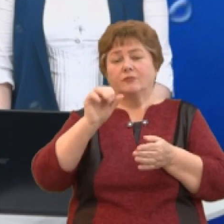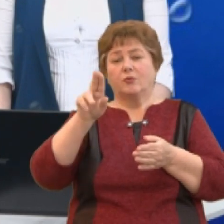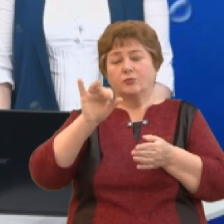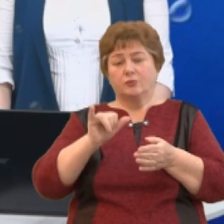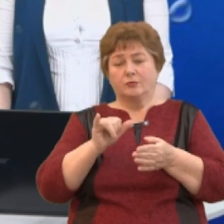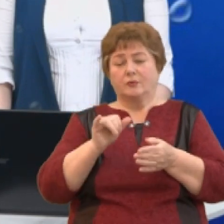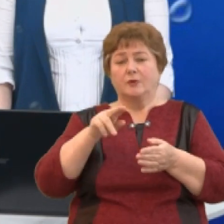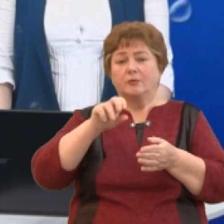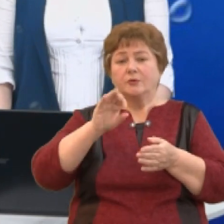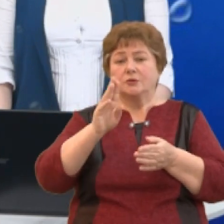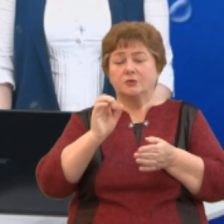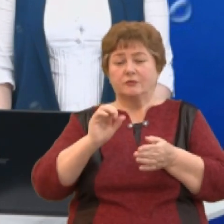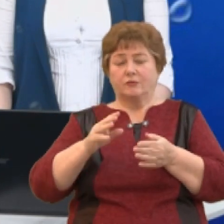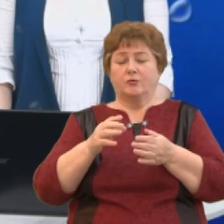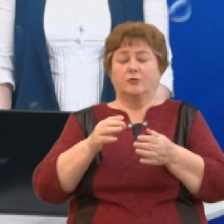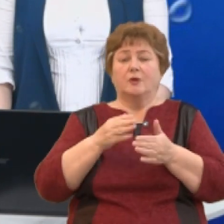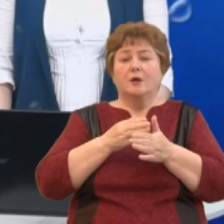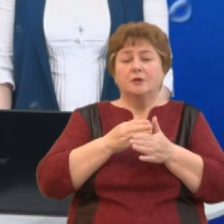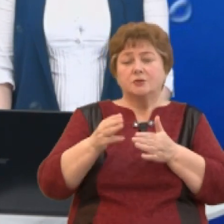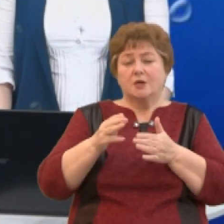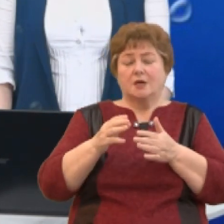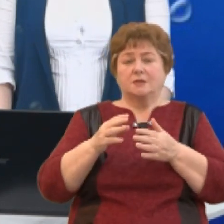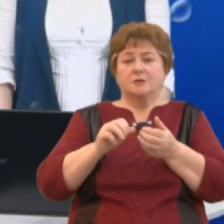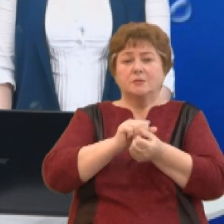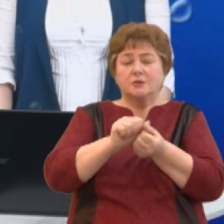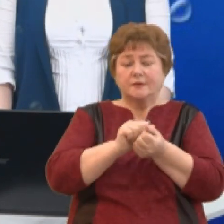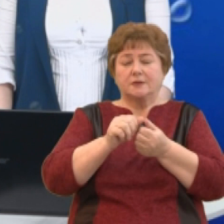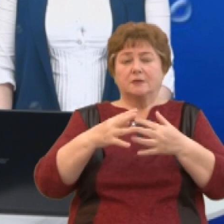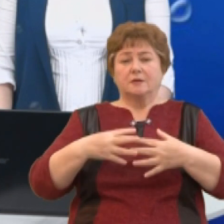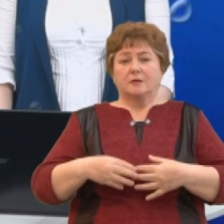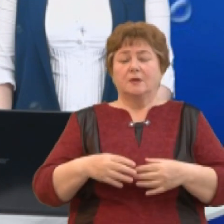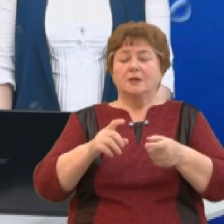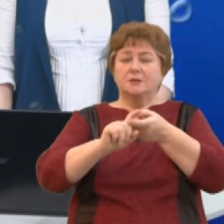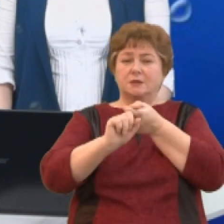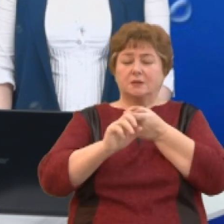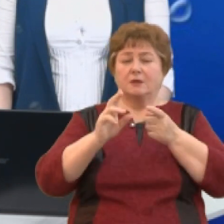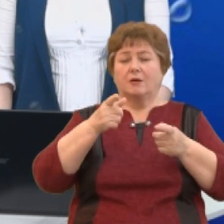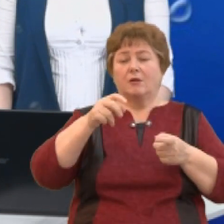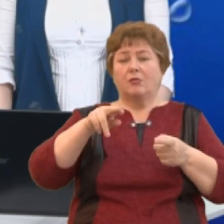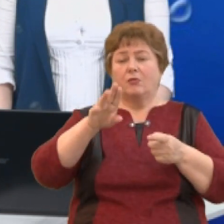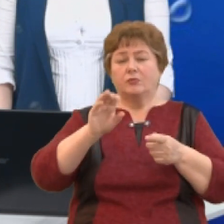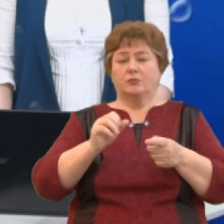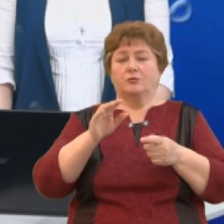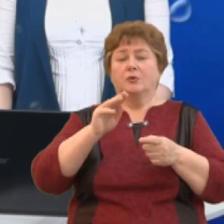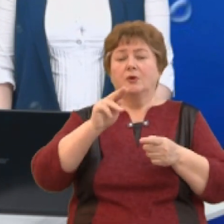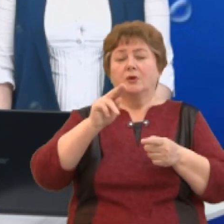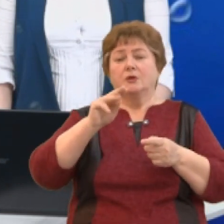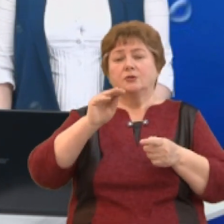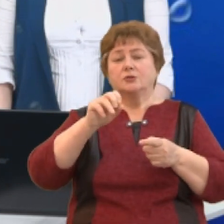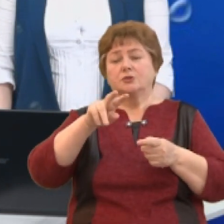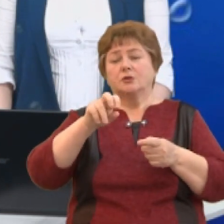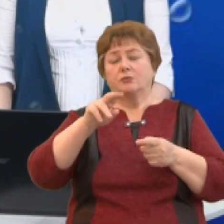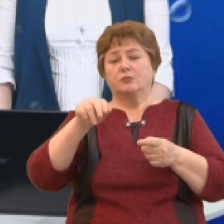Пищевод – отдел пищеварительного тракта, соединяющий глотку с желудком.